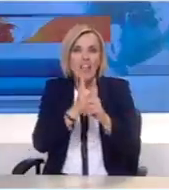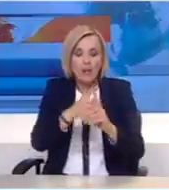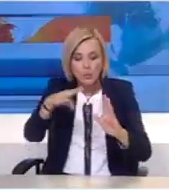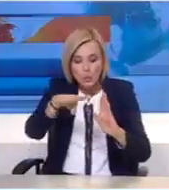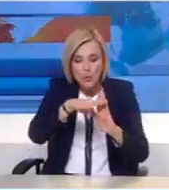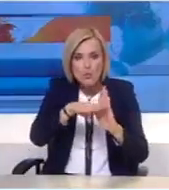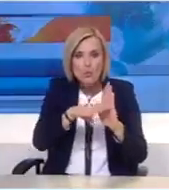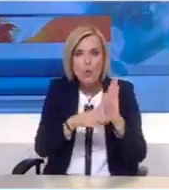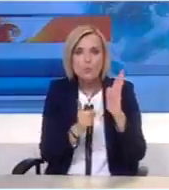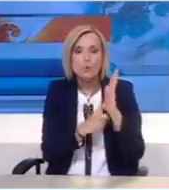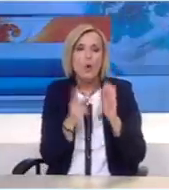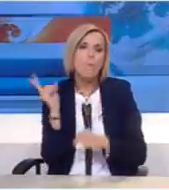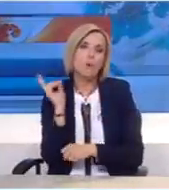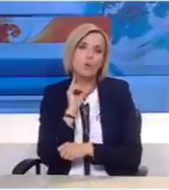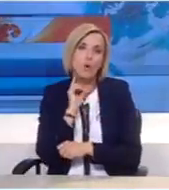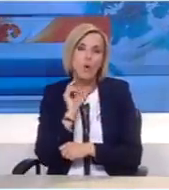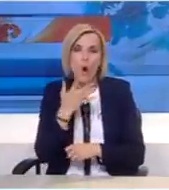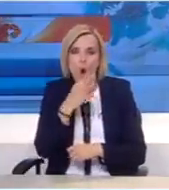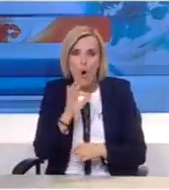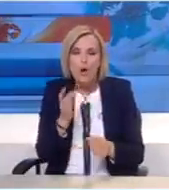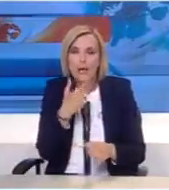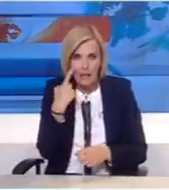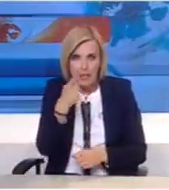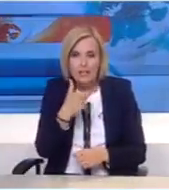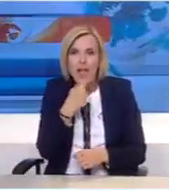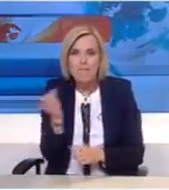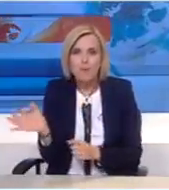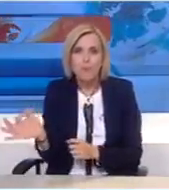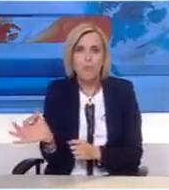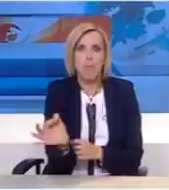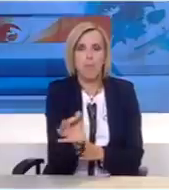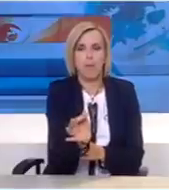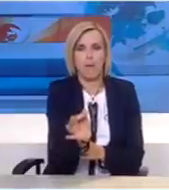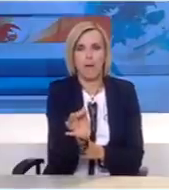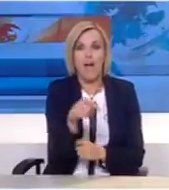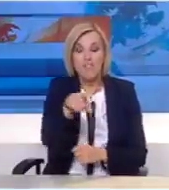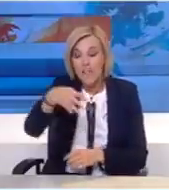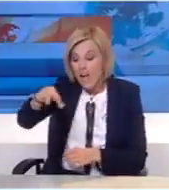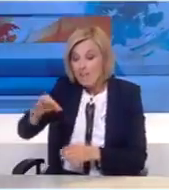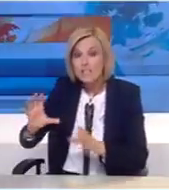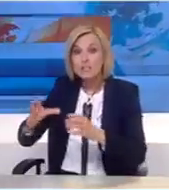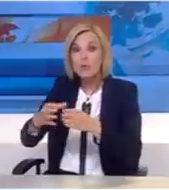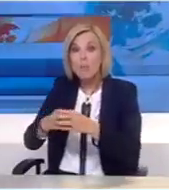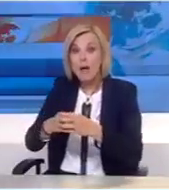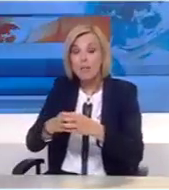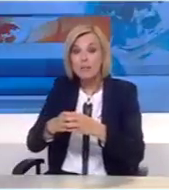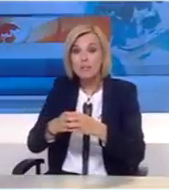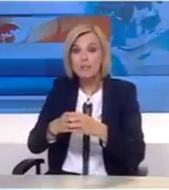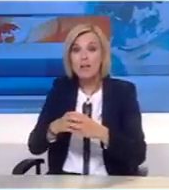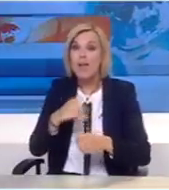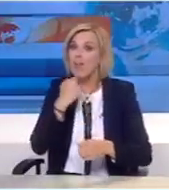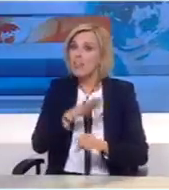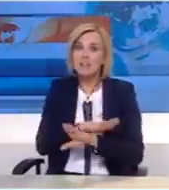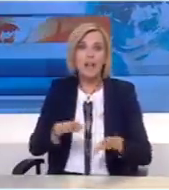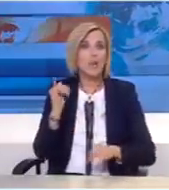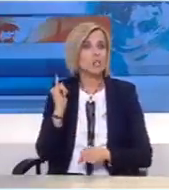τη σημασία που έχει να αποτραπεί μια μετάδοση σε μια τέτοια ευαίσθητη ομάδα. Και πρέπει να παραμείνουμε σε επαγρύπνηση. Δεν έχει τελειώσει